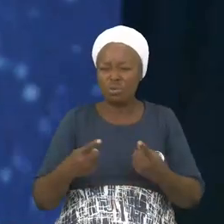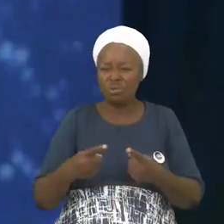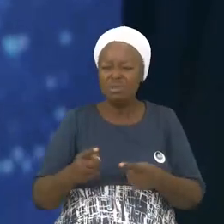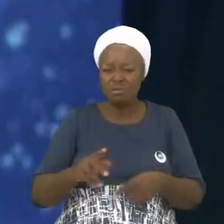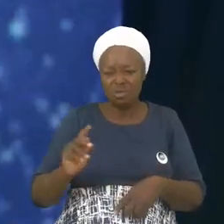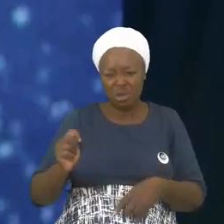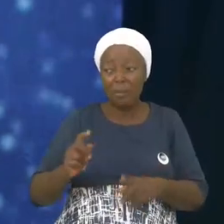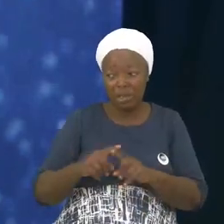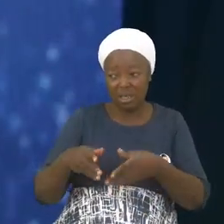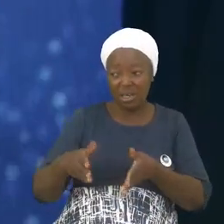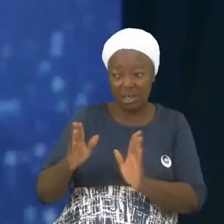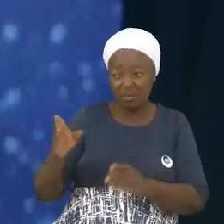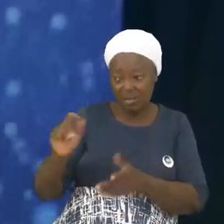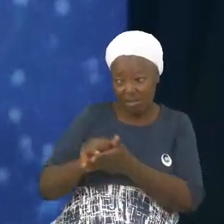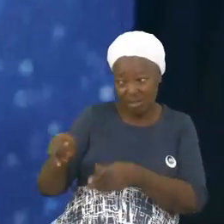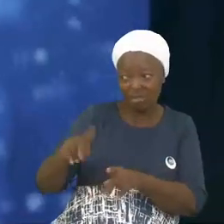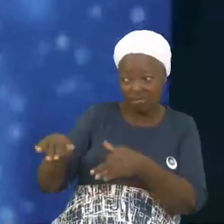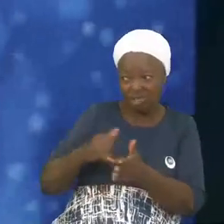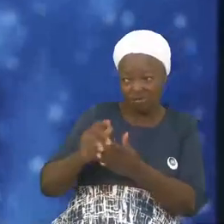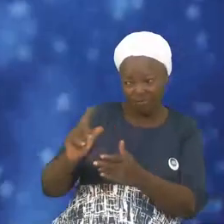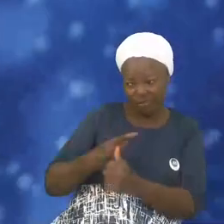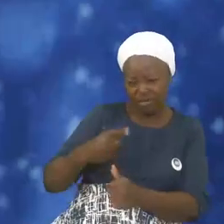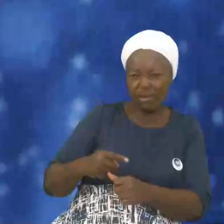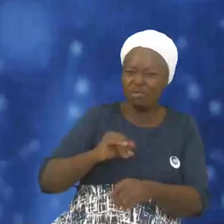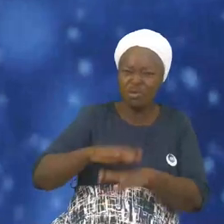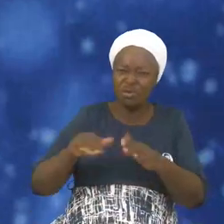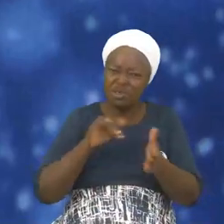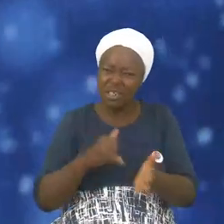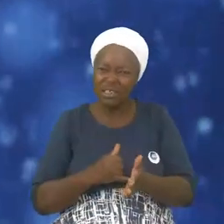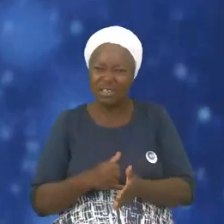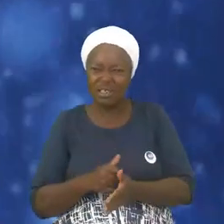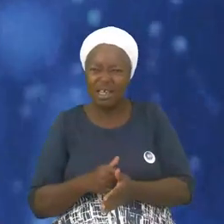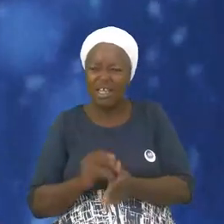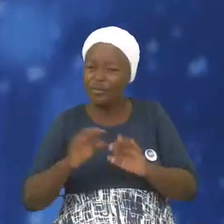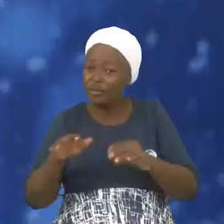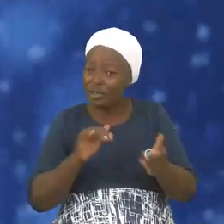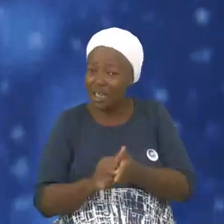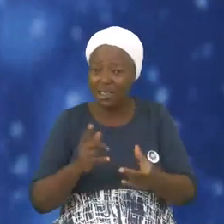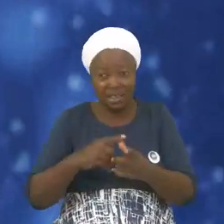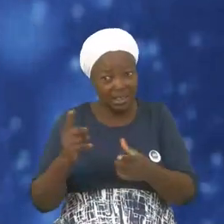Oui, j'ai envie de... Mais qu'il le fasse d'abord. On ne le fait pas.